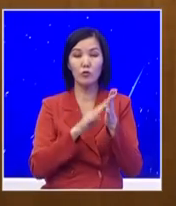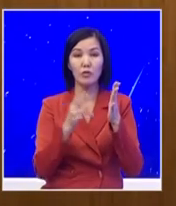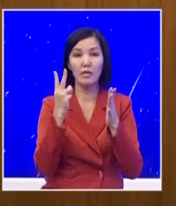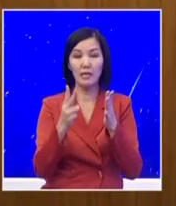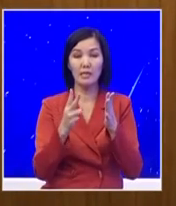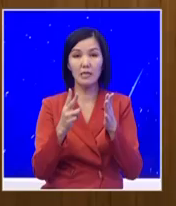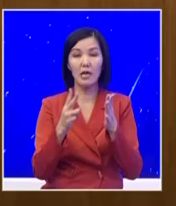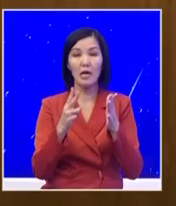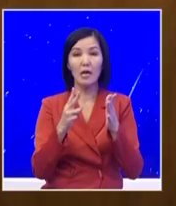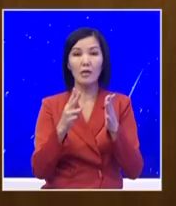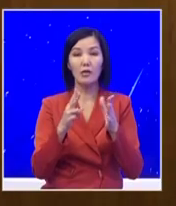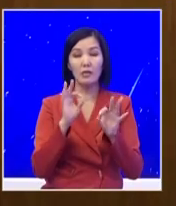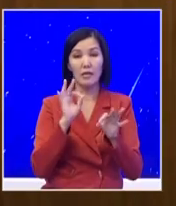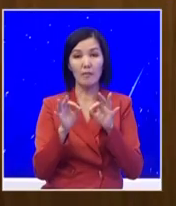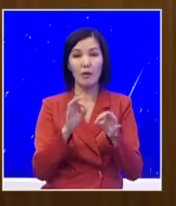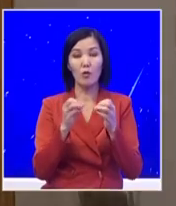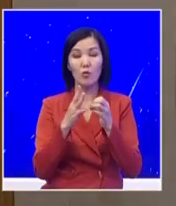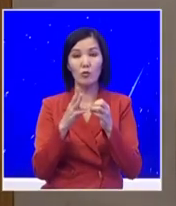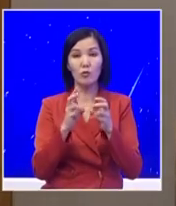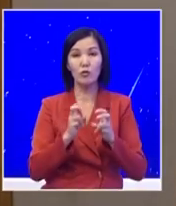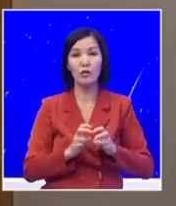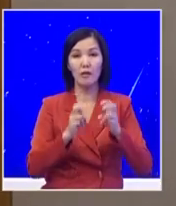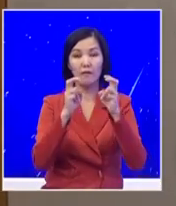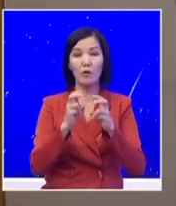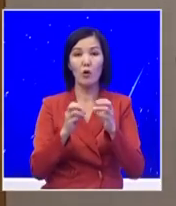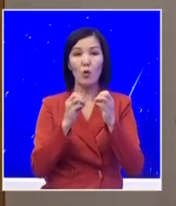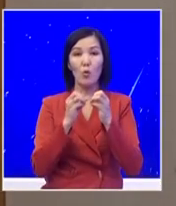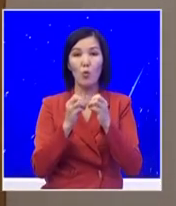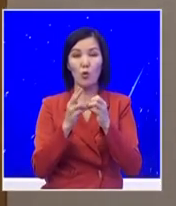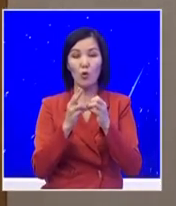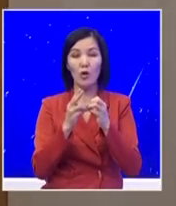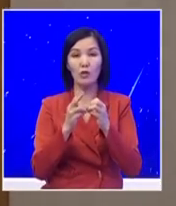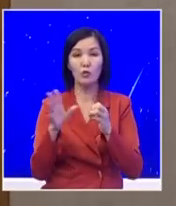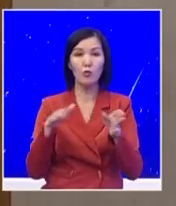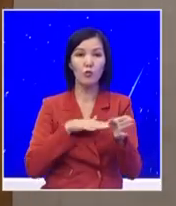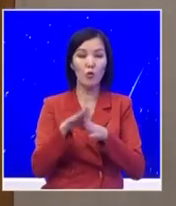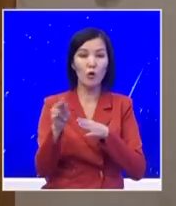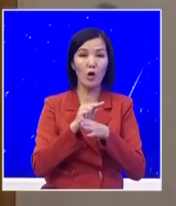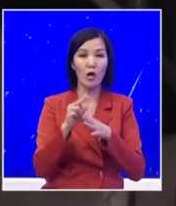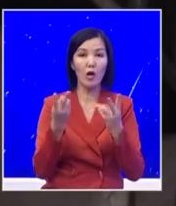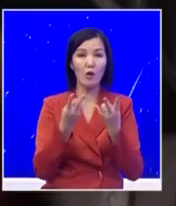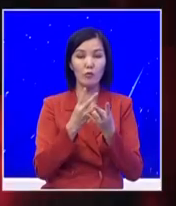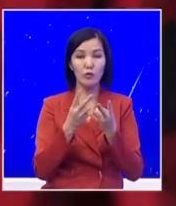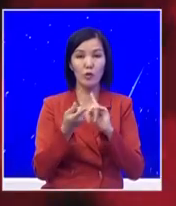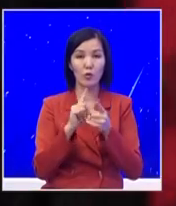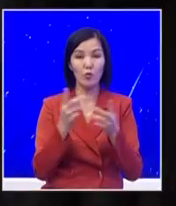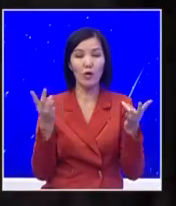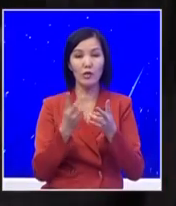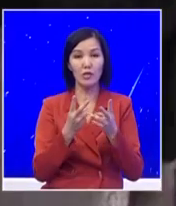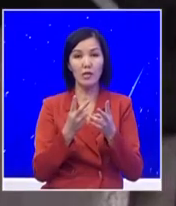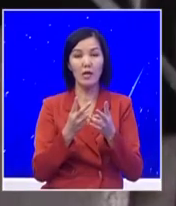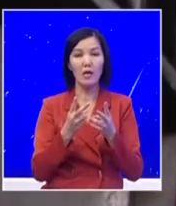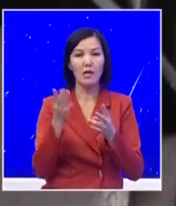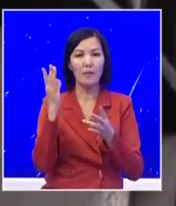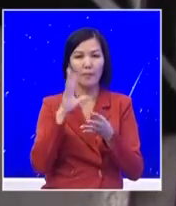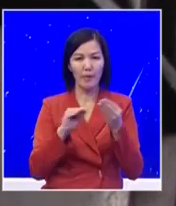істеп тұр. Ішіндегі 13 лифт жөндеуді 10-ға жуық жүк жедел сатысы толық ауыстыруды қажет етеді. Лифттері тозып, жиі бұзылатын